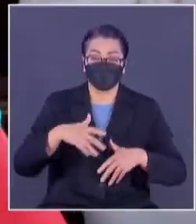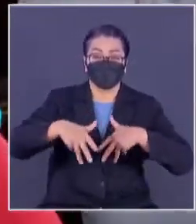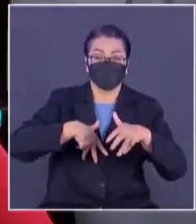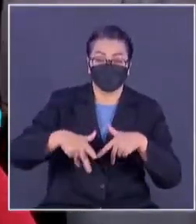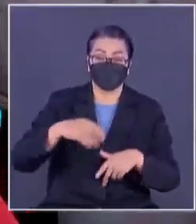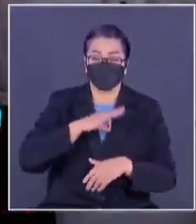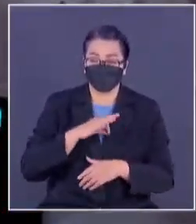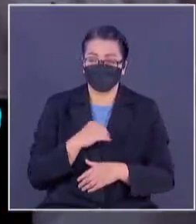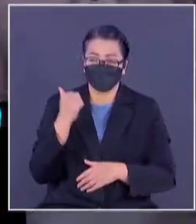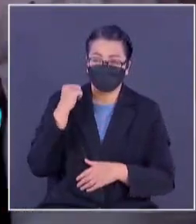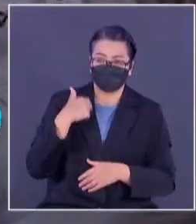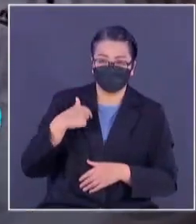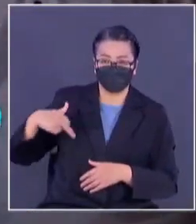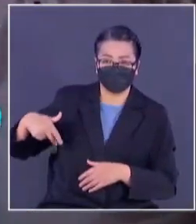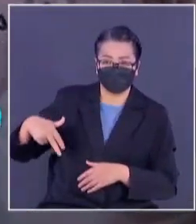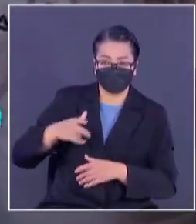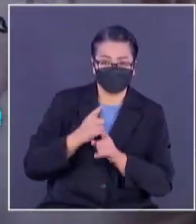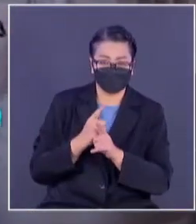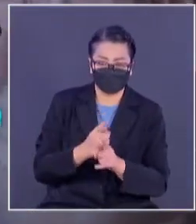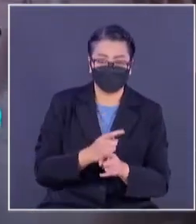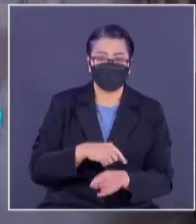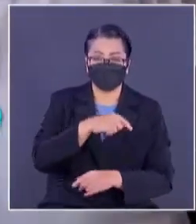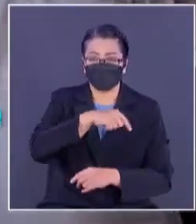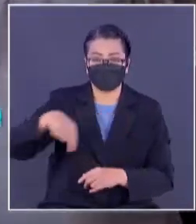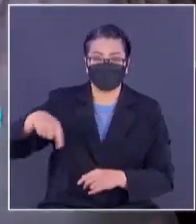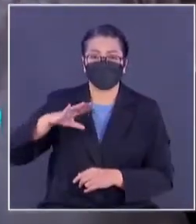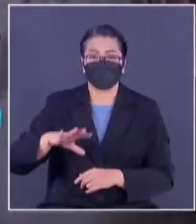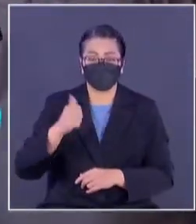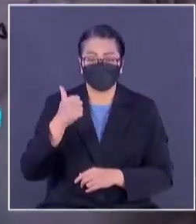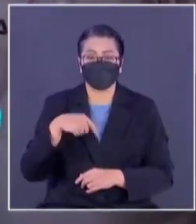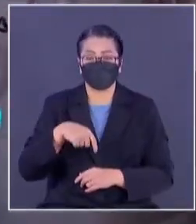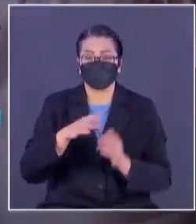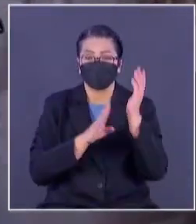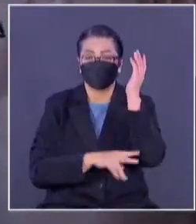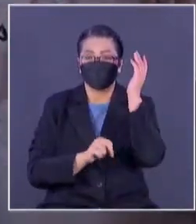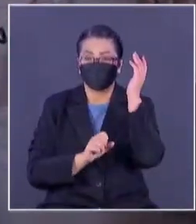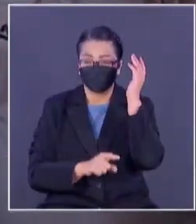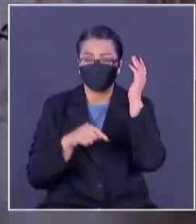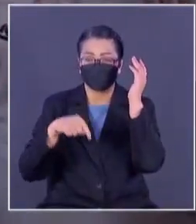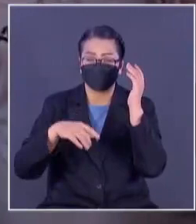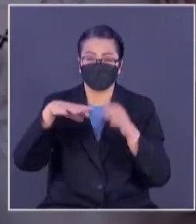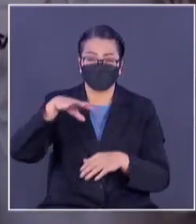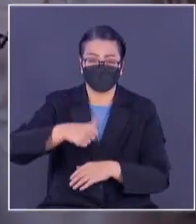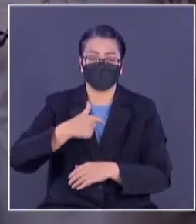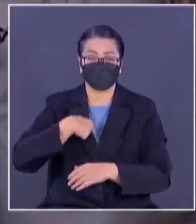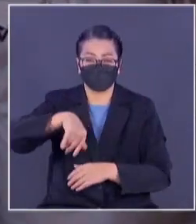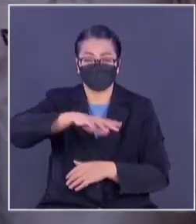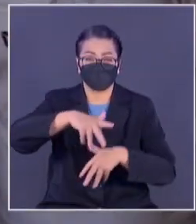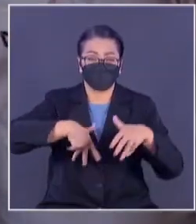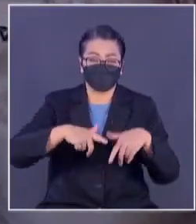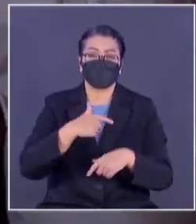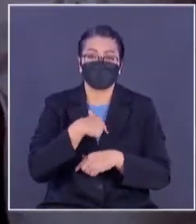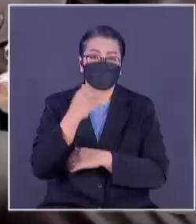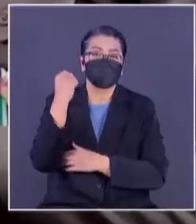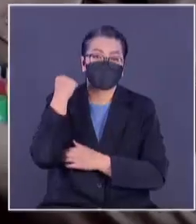ายทั้งปวงครับเพราะตรงละแวกส่วนนี้นี่เป็นใจกลางเมืองนะฮะเป็นชุมชนจะสร้างความมั่นใจให้กับประชาชนทั่ว